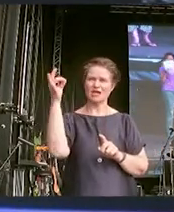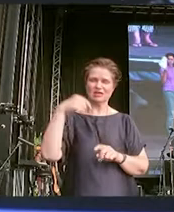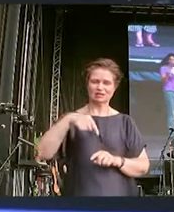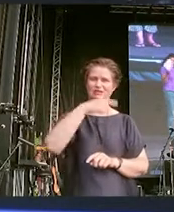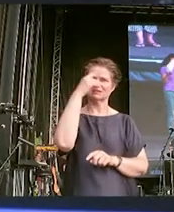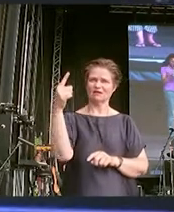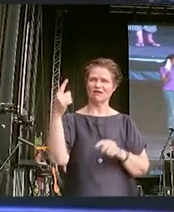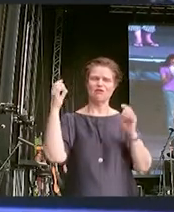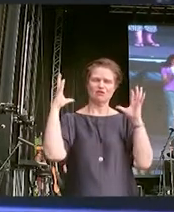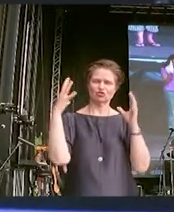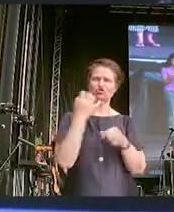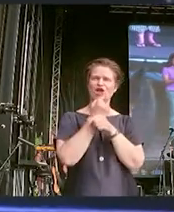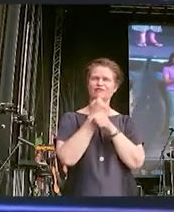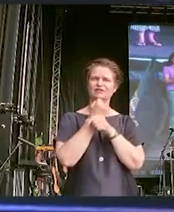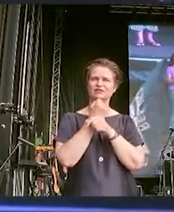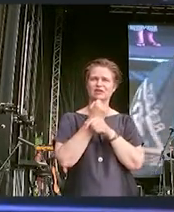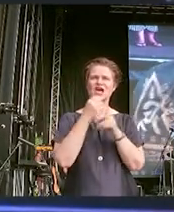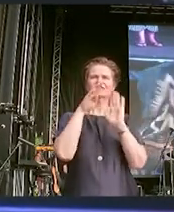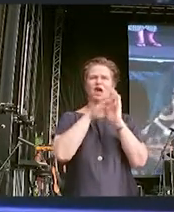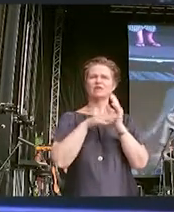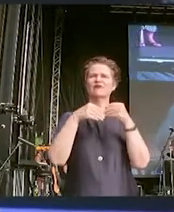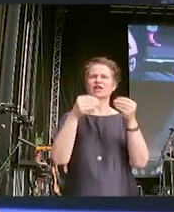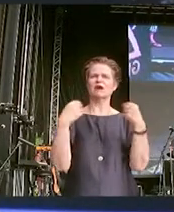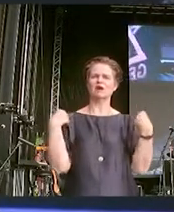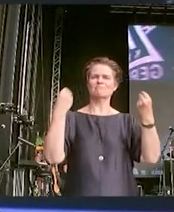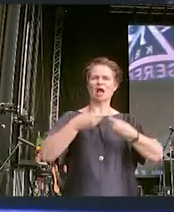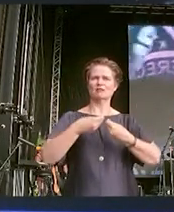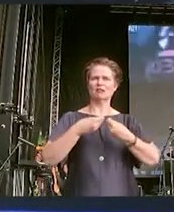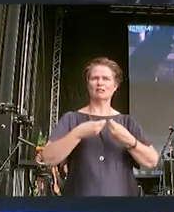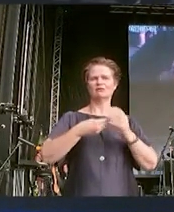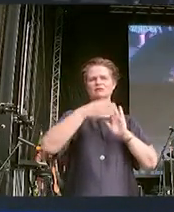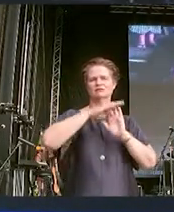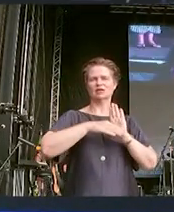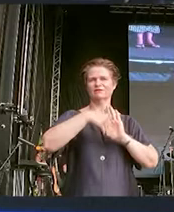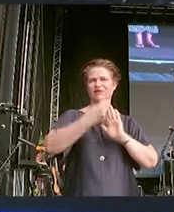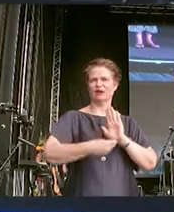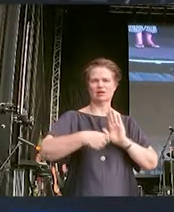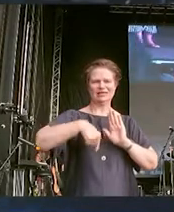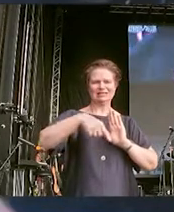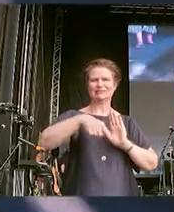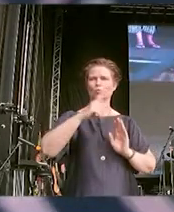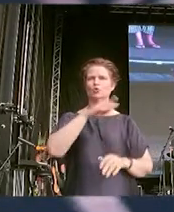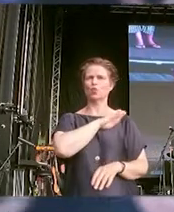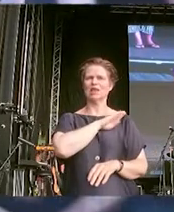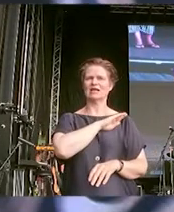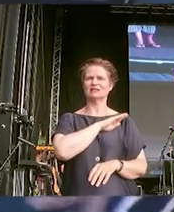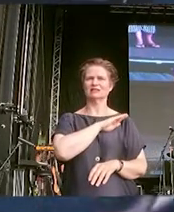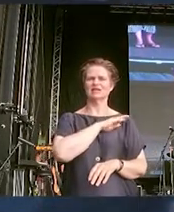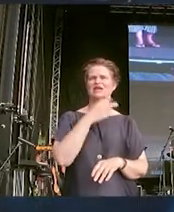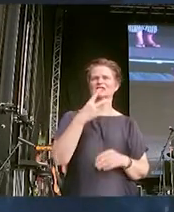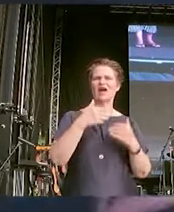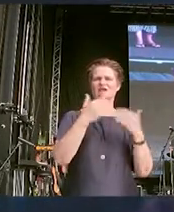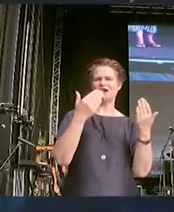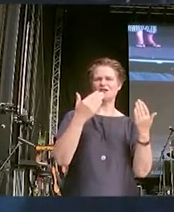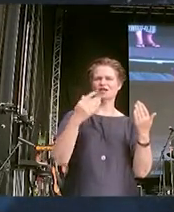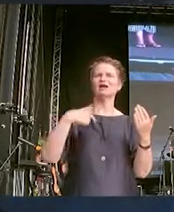einen Manteltarif erkämpfen. Wir und unsere Kollegen bekommen jetzt in diesem Jahr 2 Tage und im